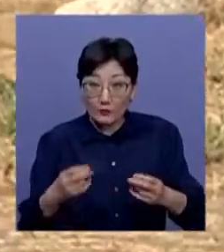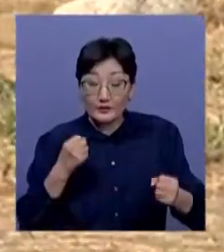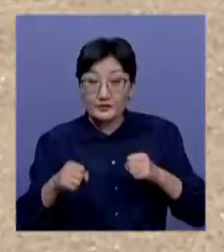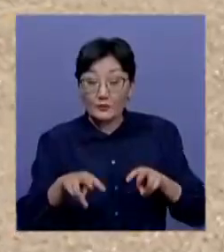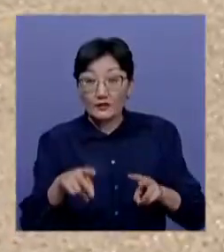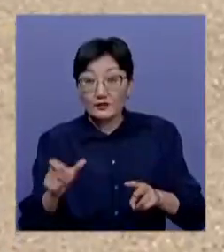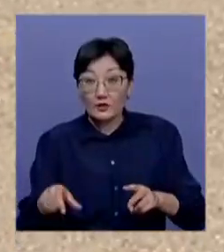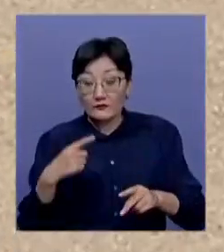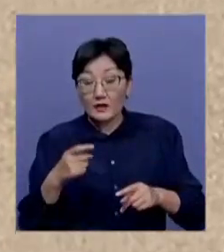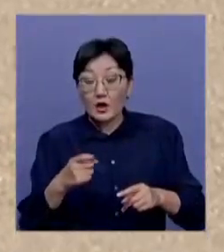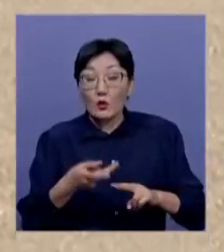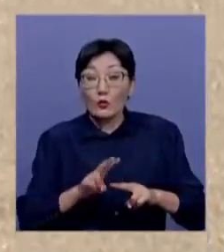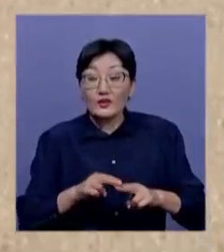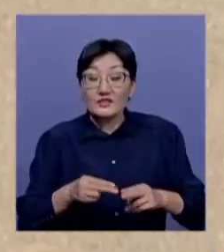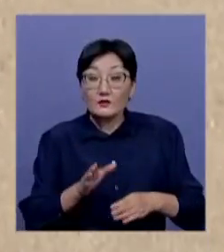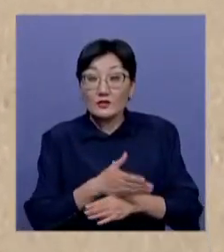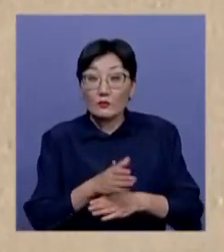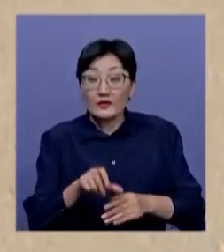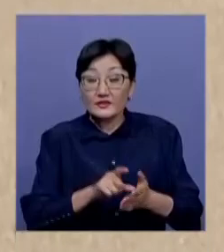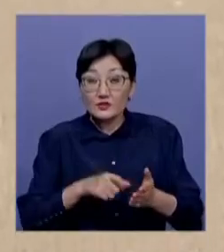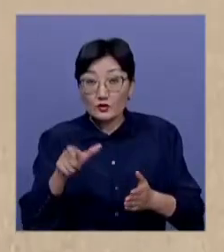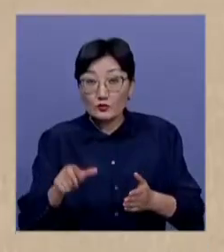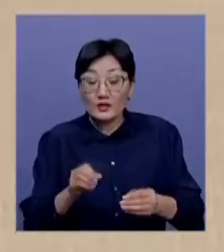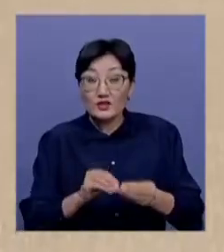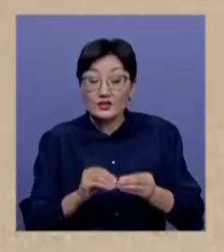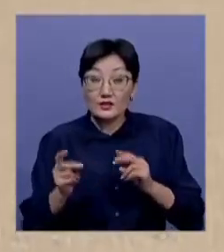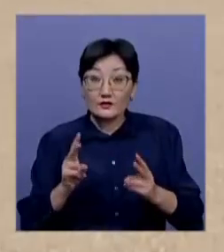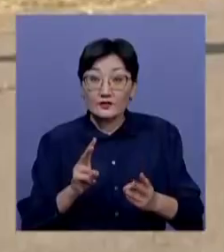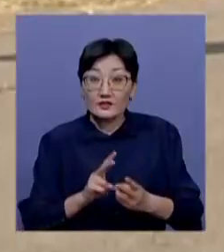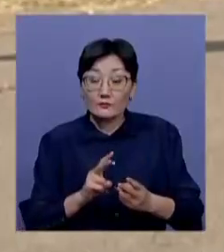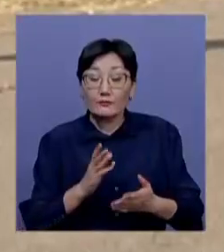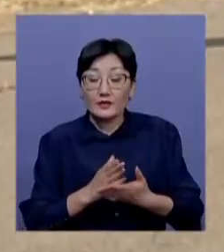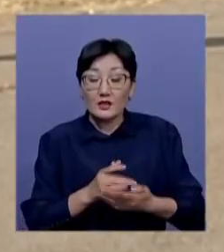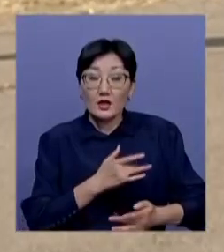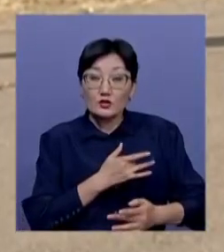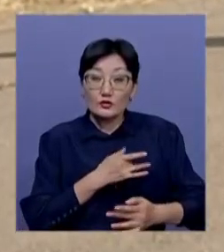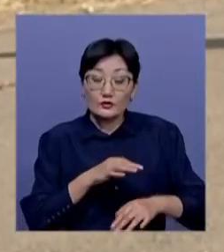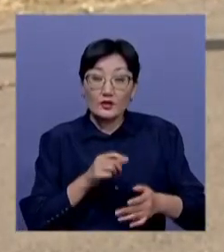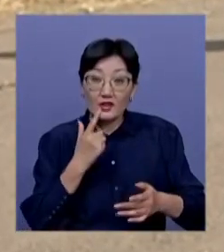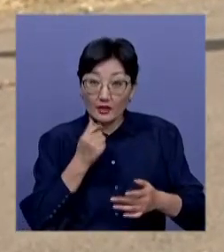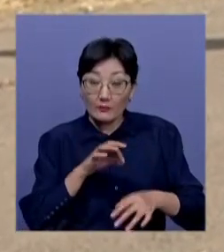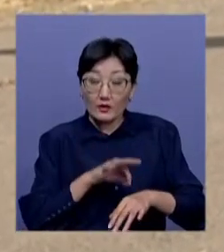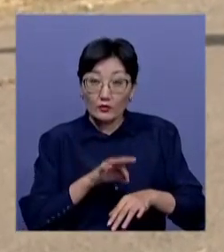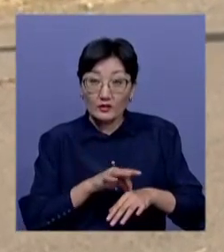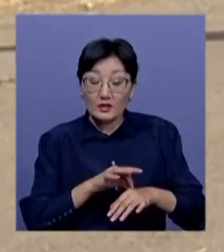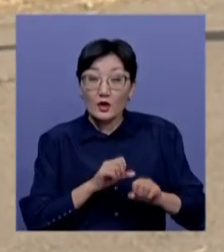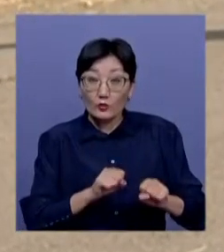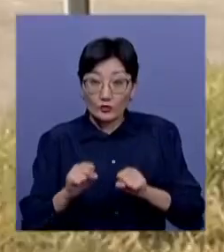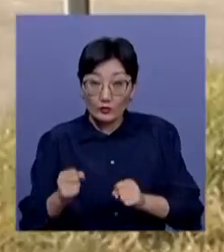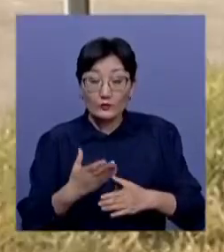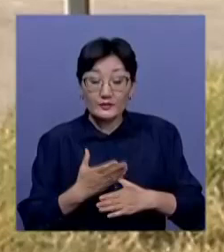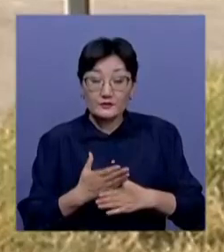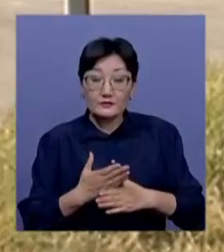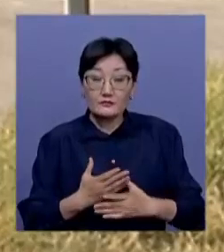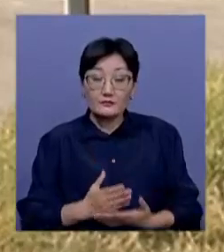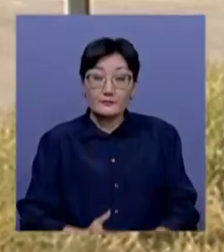маманының айтуынша, скандинавиялық серуенде қарттарда жиі кездесетін жүрек және тамыр ауруларының алдын алуға үлкен септігін тигізеді.